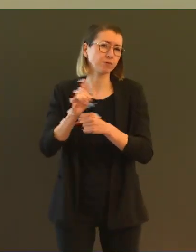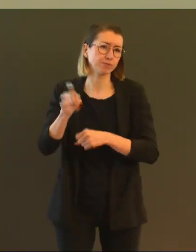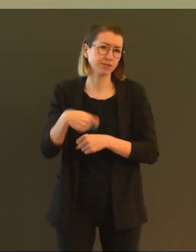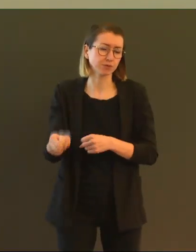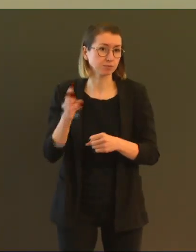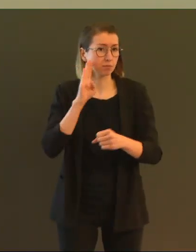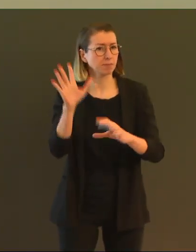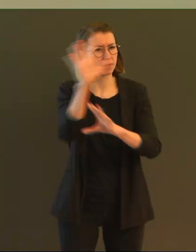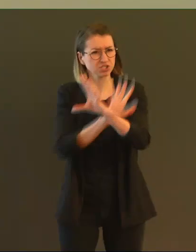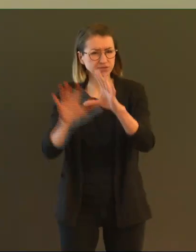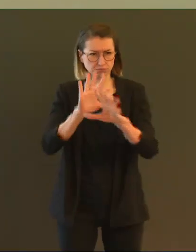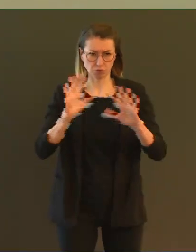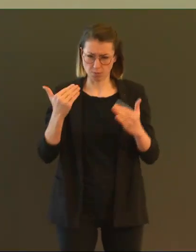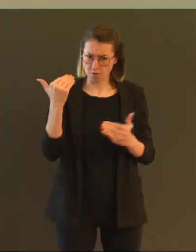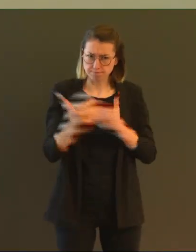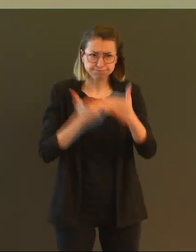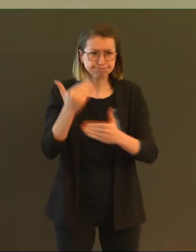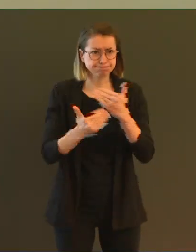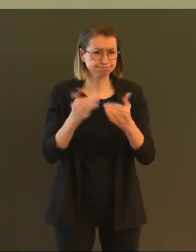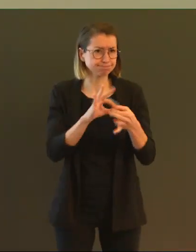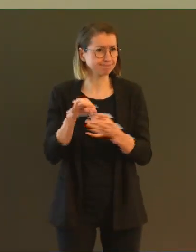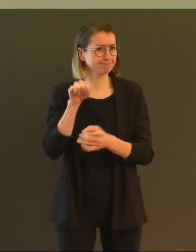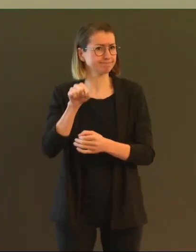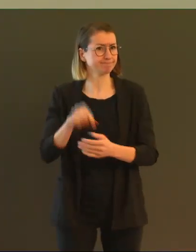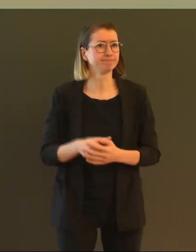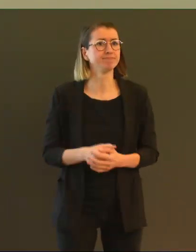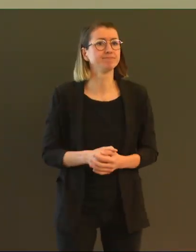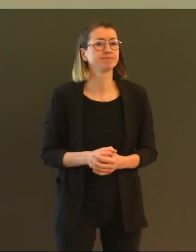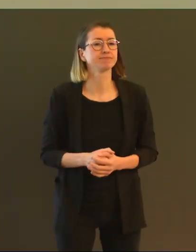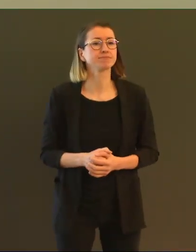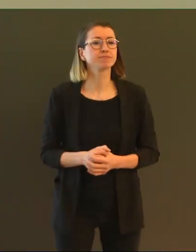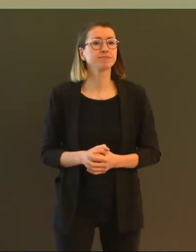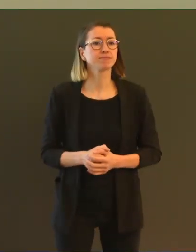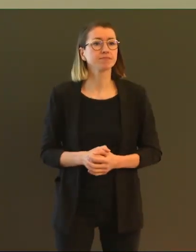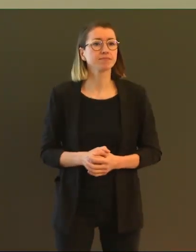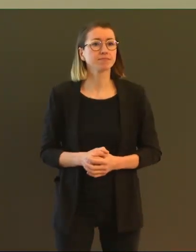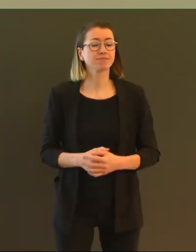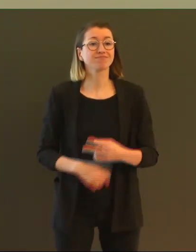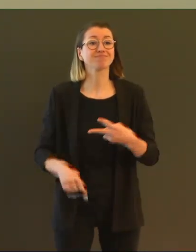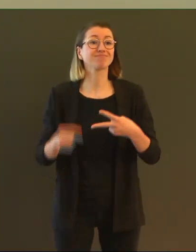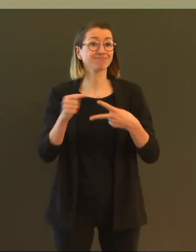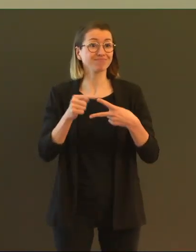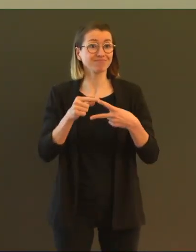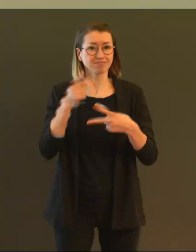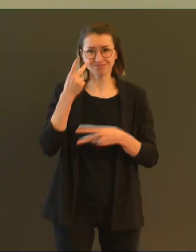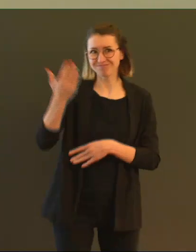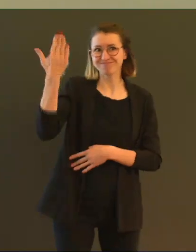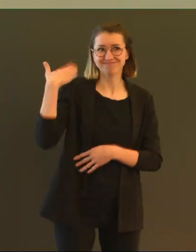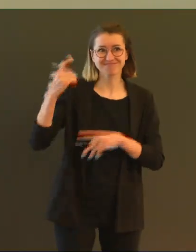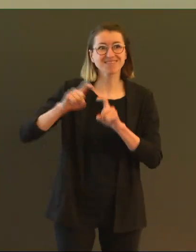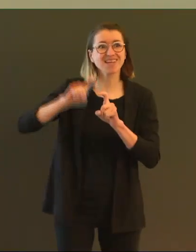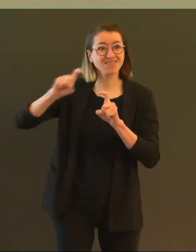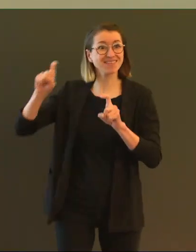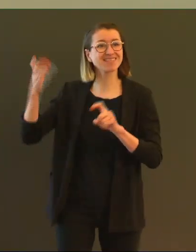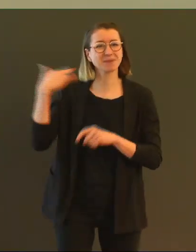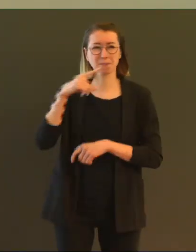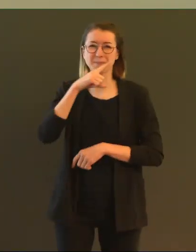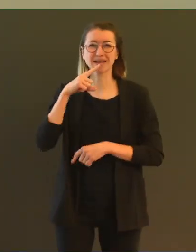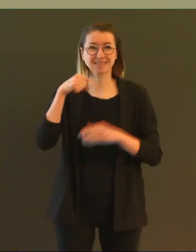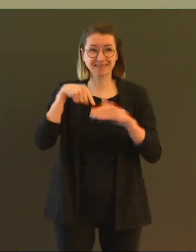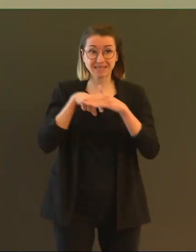indicateur qui nous avait montré une évolution très rapidement vers le haut au début de la pandémie, début mars, et qui était